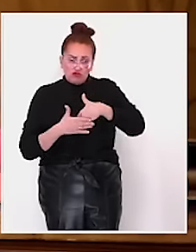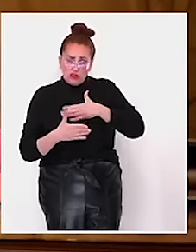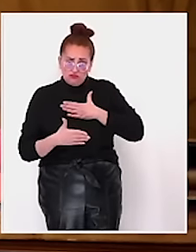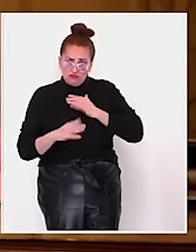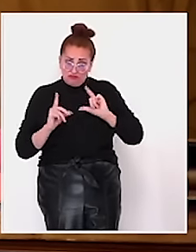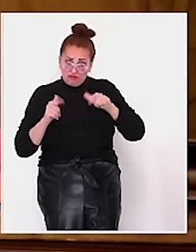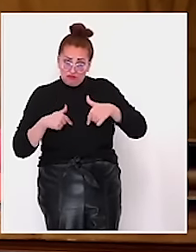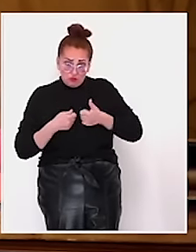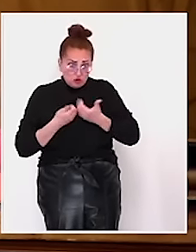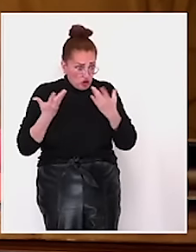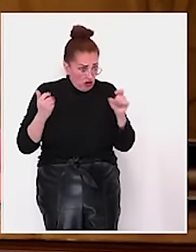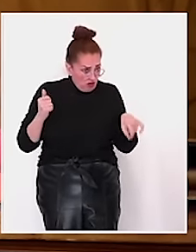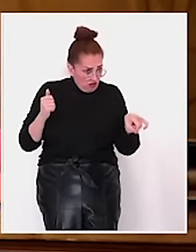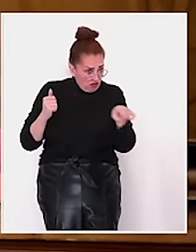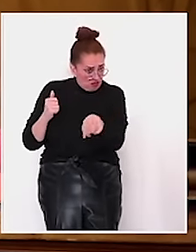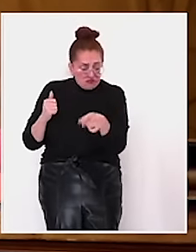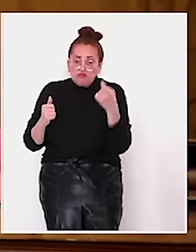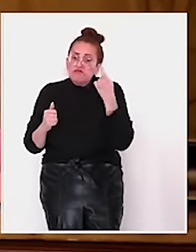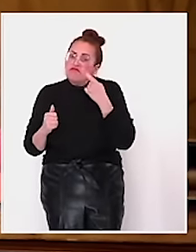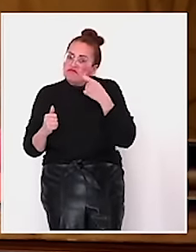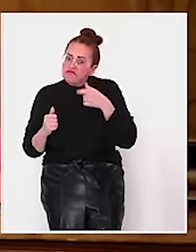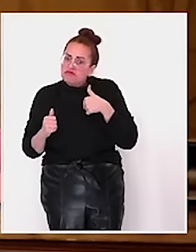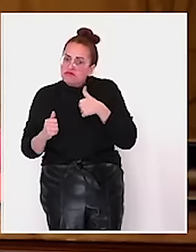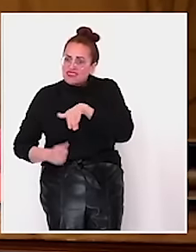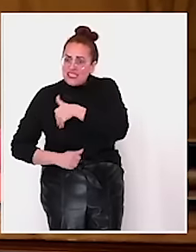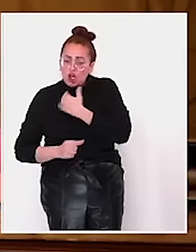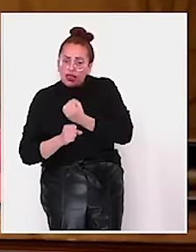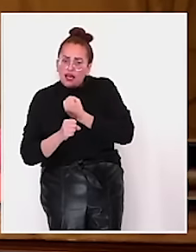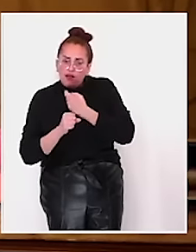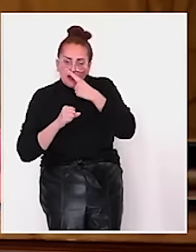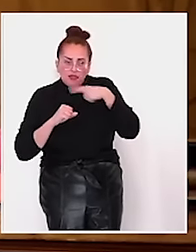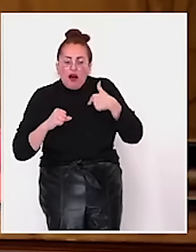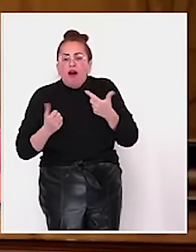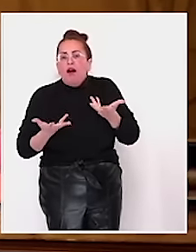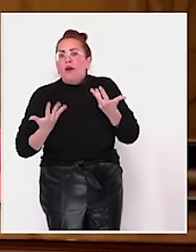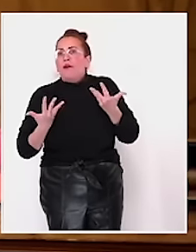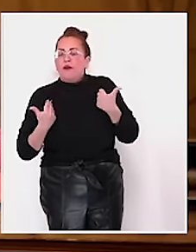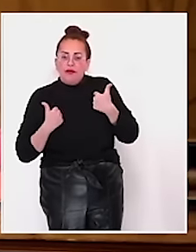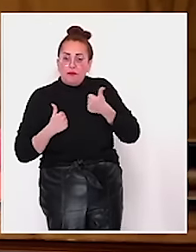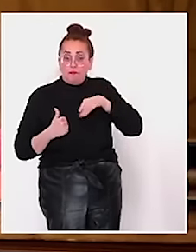un vrai plus pour nos agents qui y travaillent et pour les enfants.